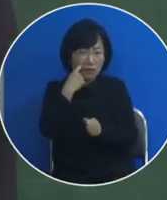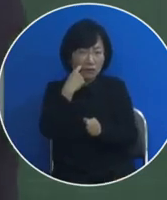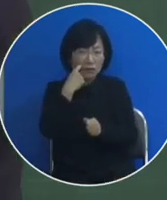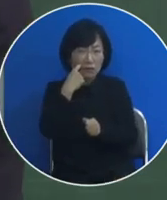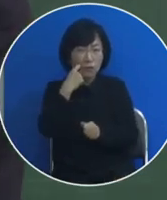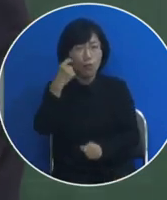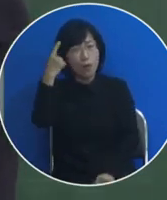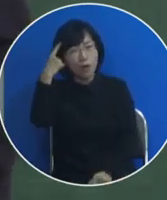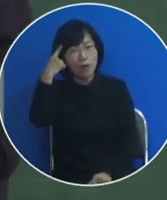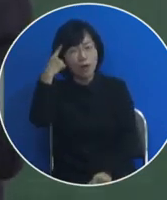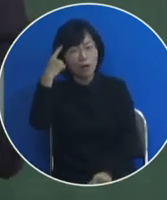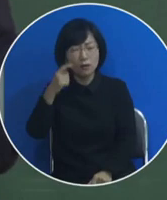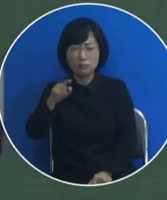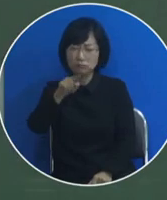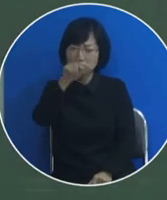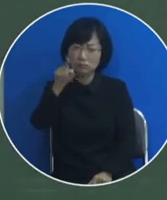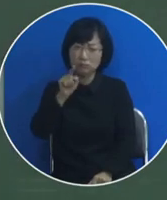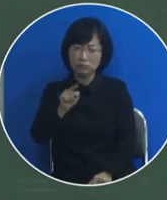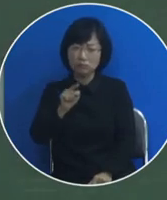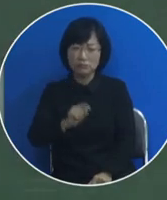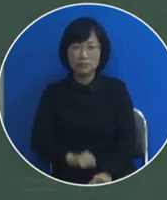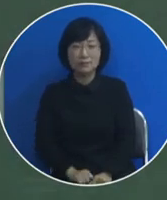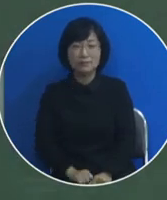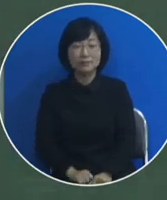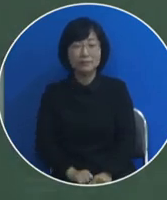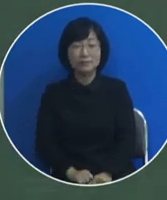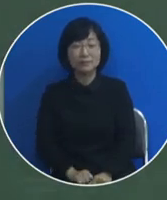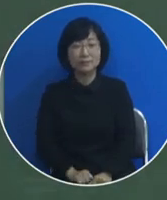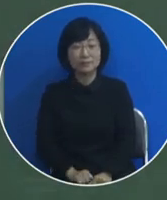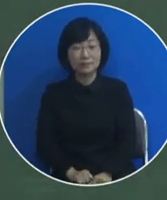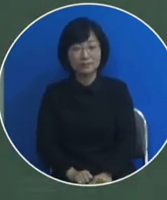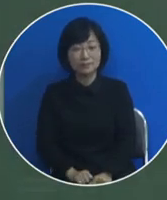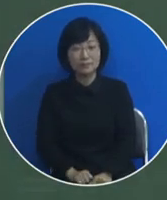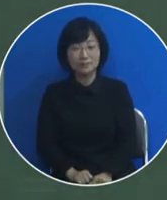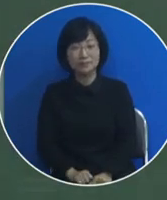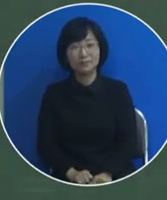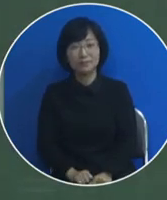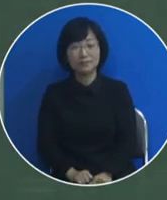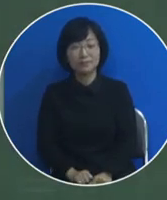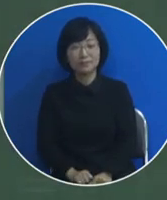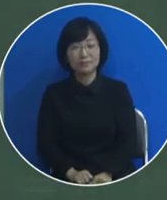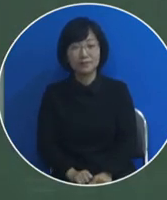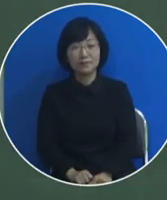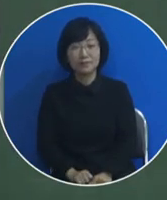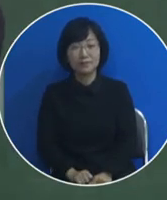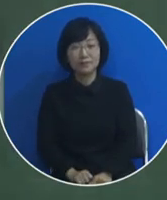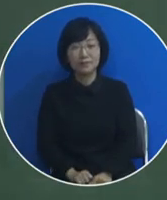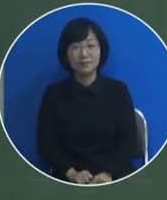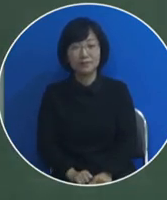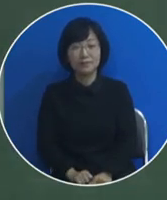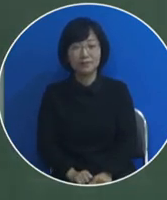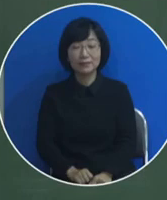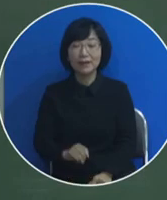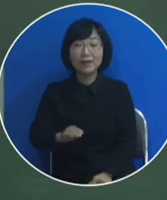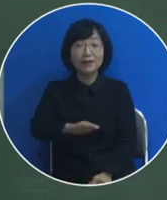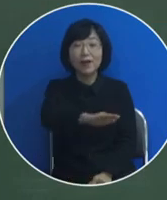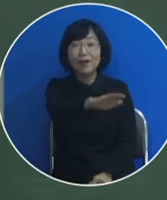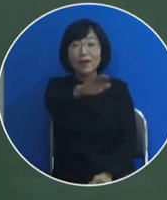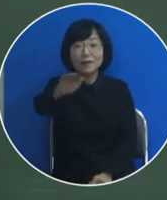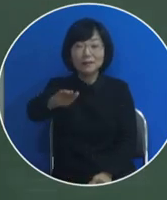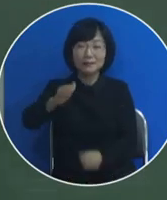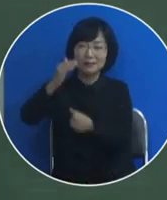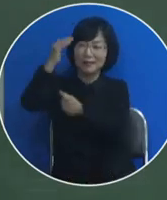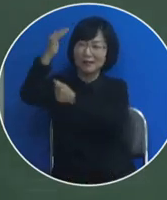Christianity. 무슨 말인지 빨리 알아들으세요. Quickly understand what these words 그렇죠. mean. Isn't that so? 여러분이 이 속에